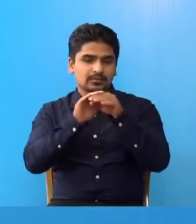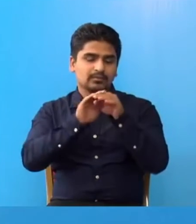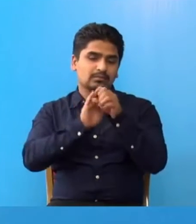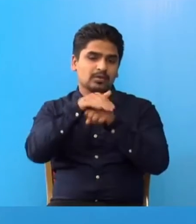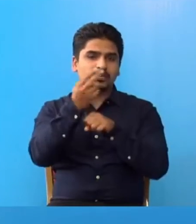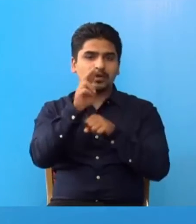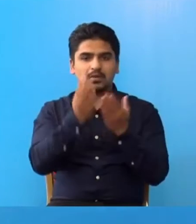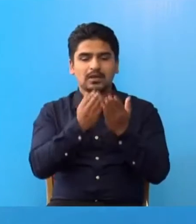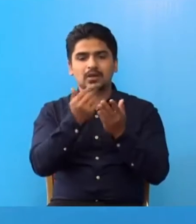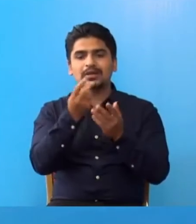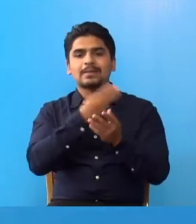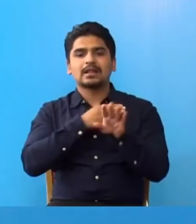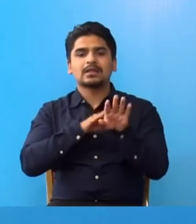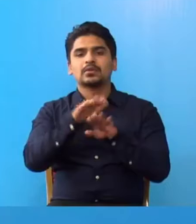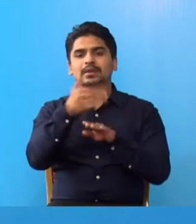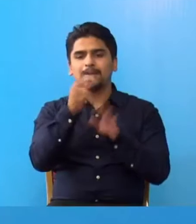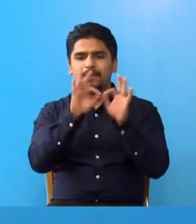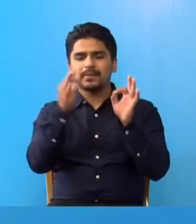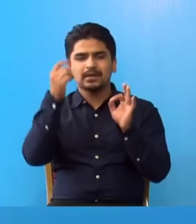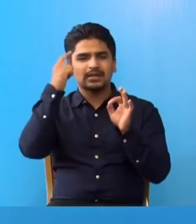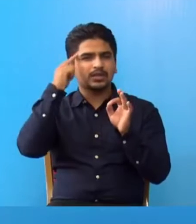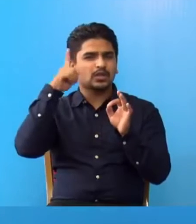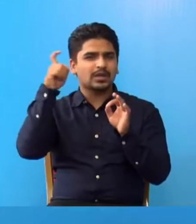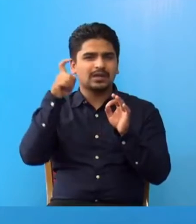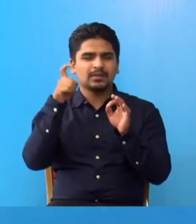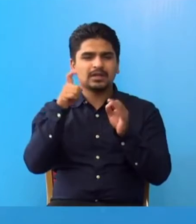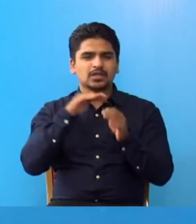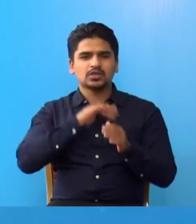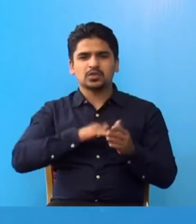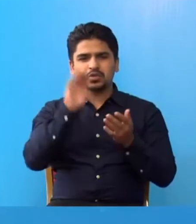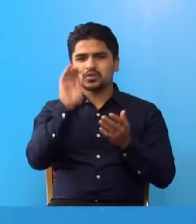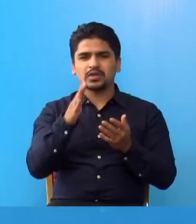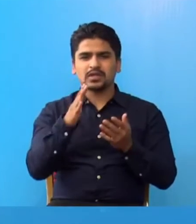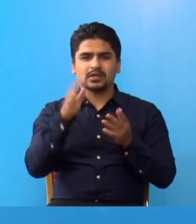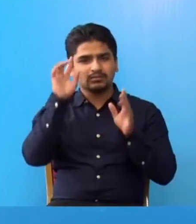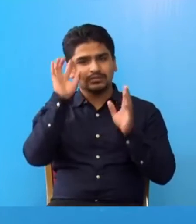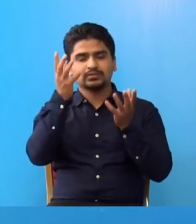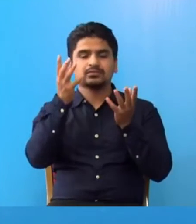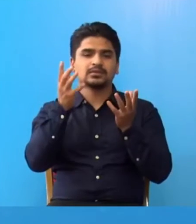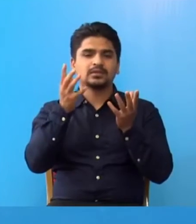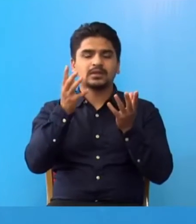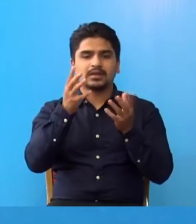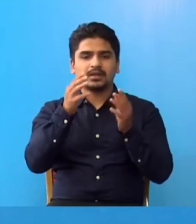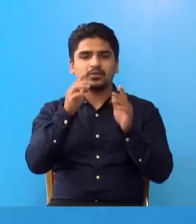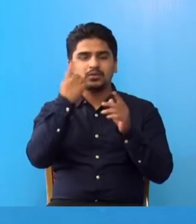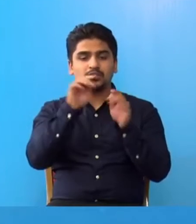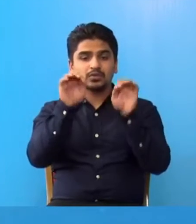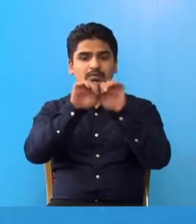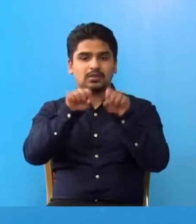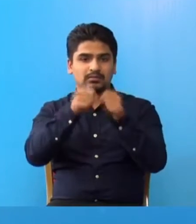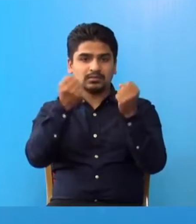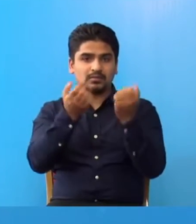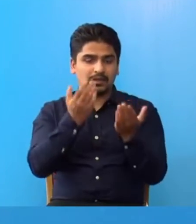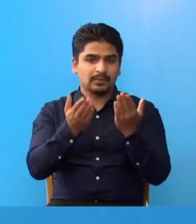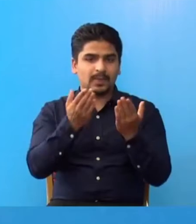अलमें एक किषिमें को अगे सपनाक्मért सब्सिरमां, कर अभेश मां आए कॉसह को छाते रिलेशनशी भ्रेक वायो होना सक्षा